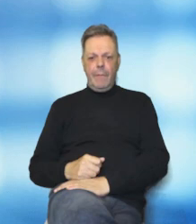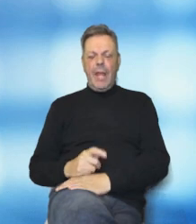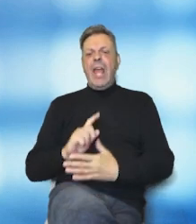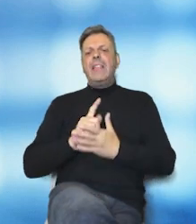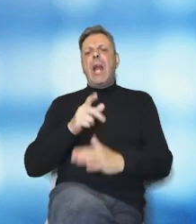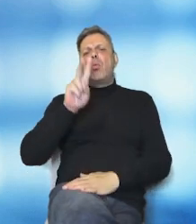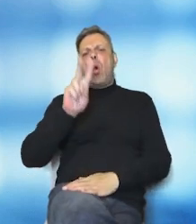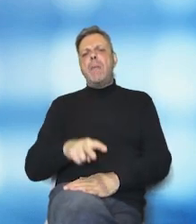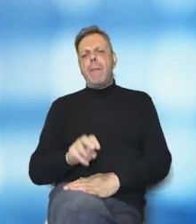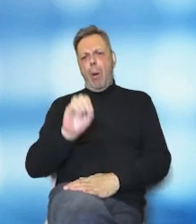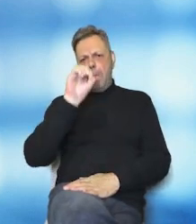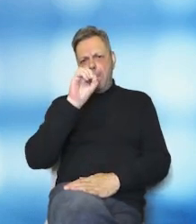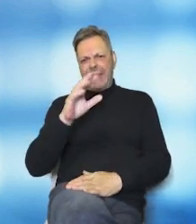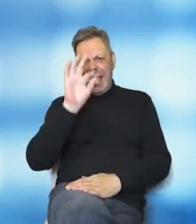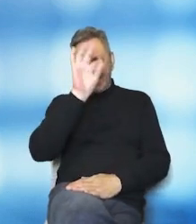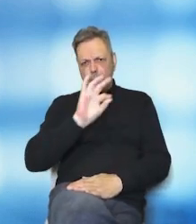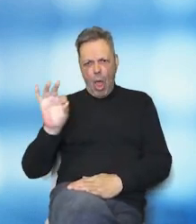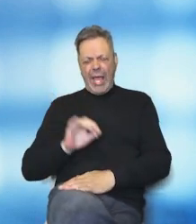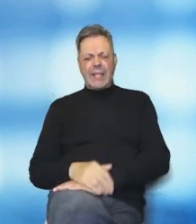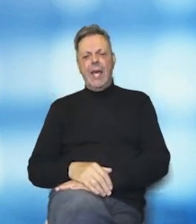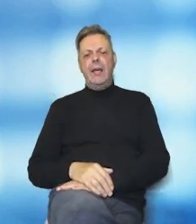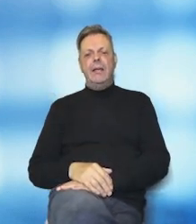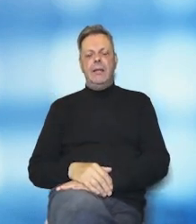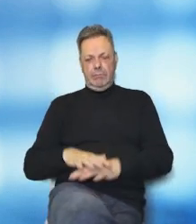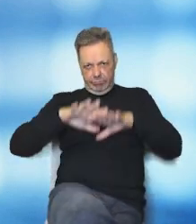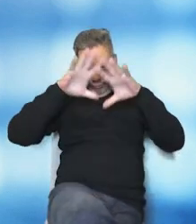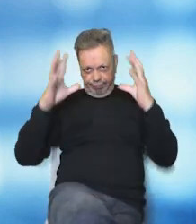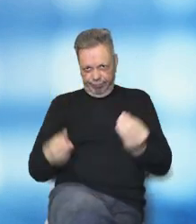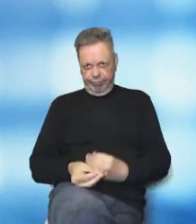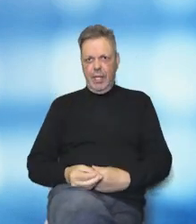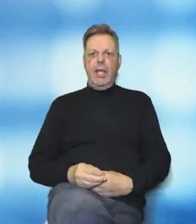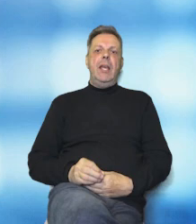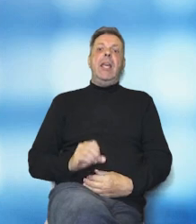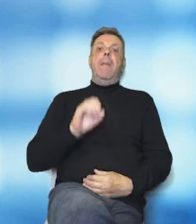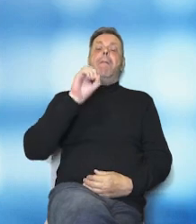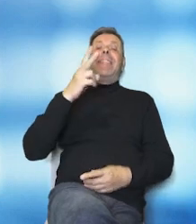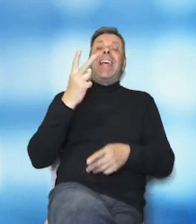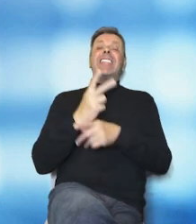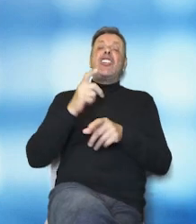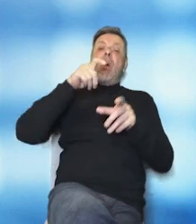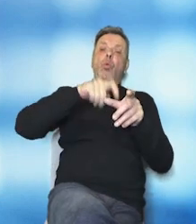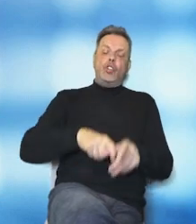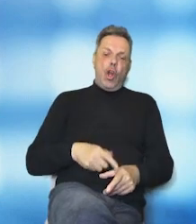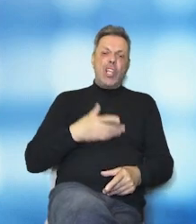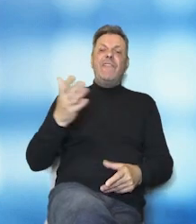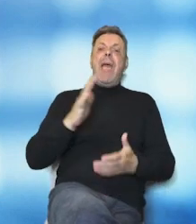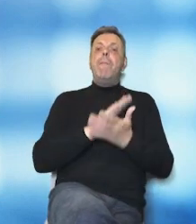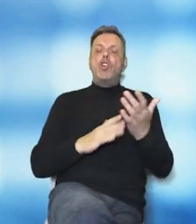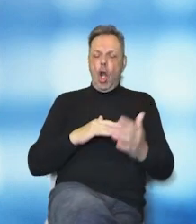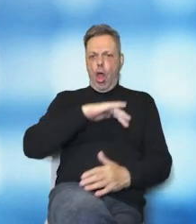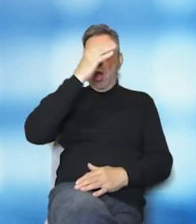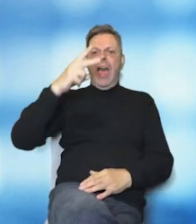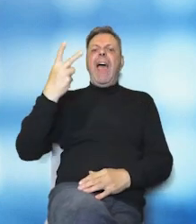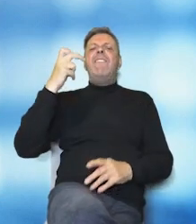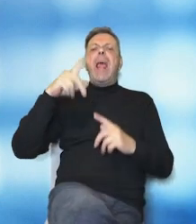Trenutno imamo 15 projekata globalno, znači 15 država uključeno. Sve je krenulo sa Velebita iz Hrvatske